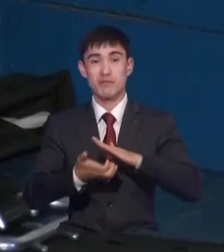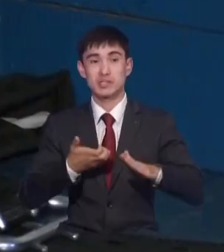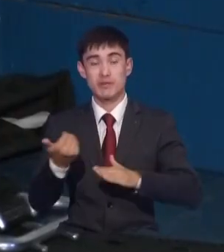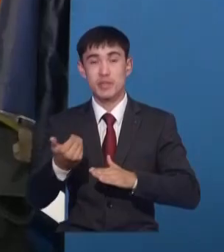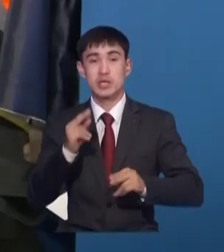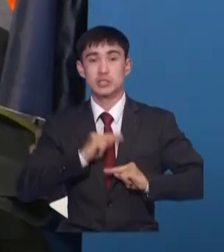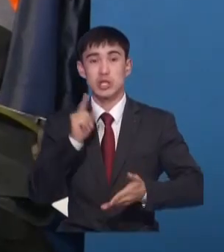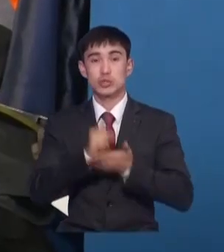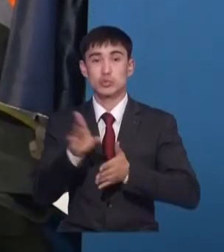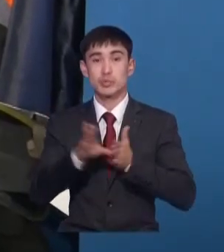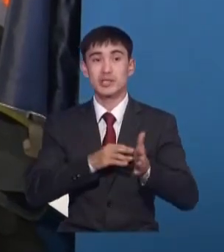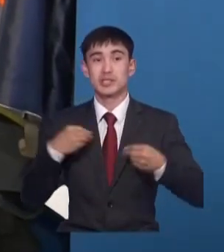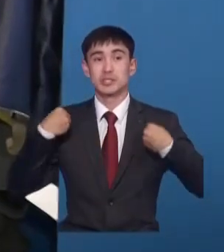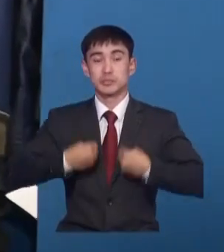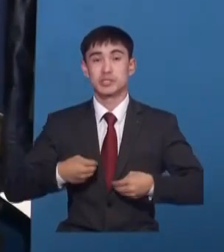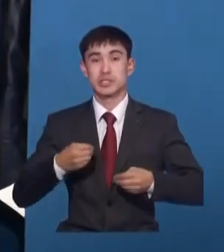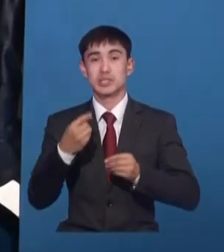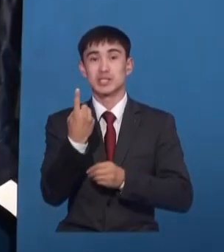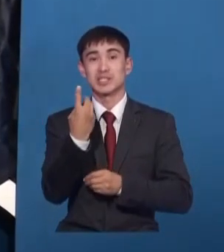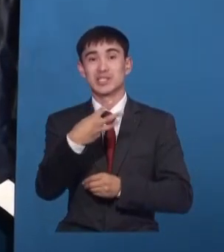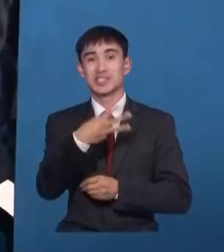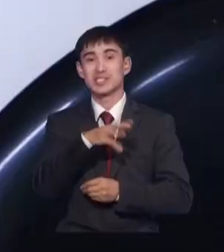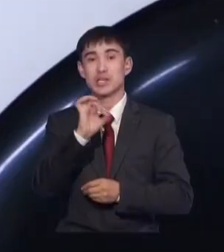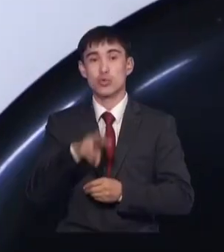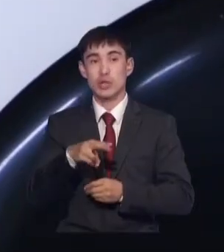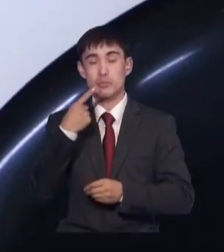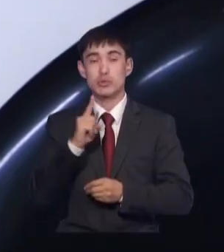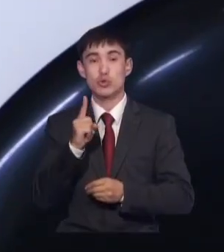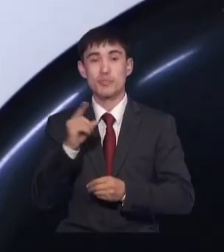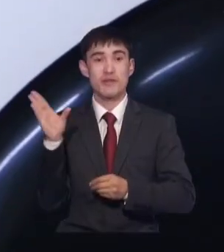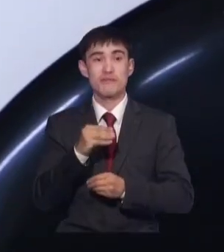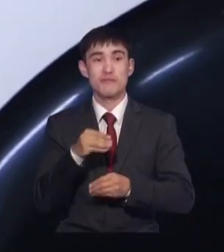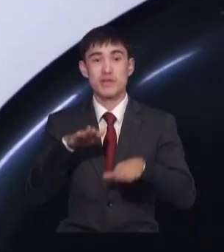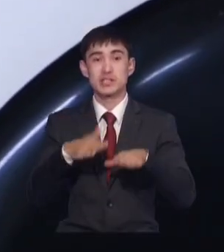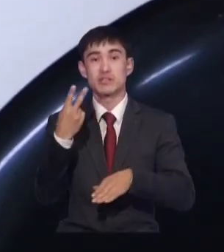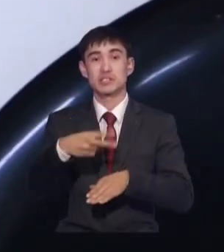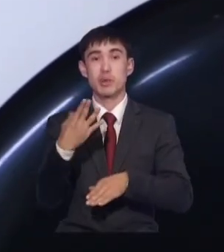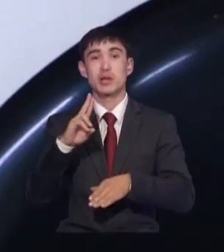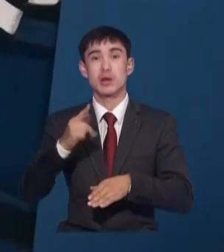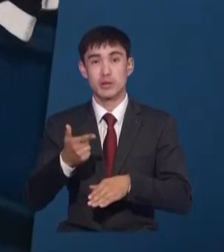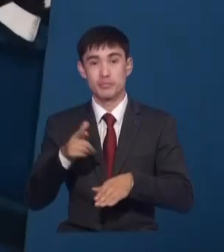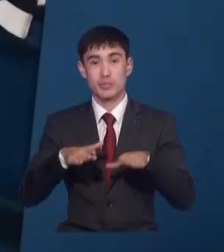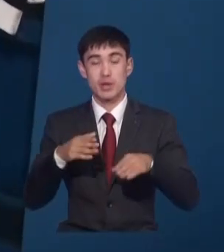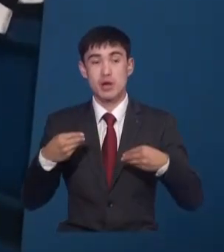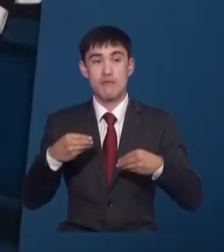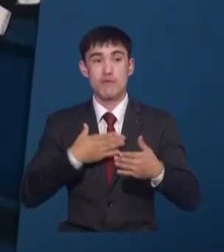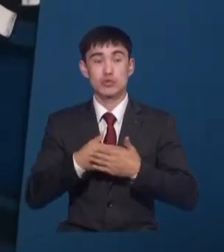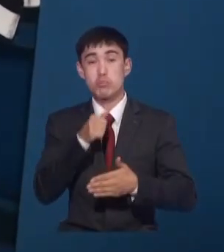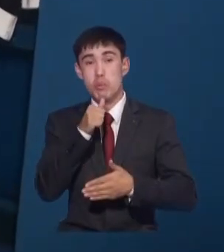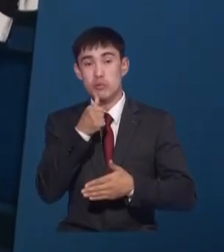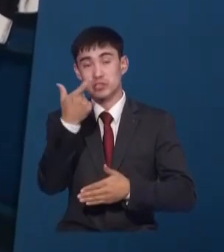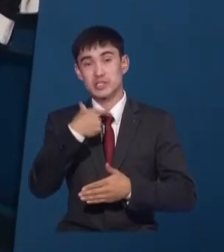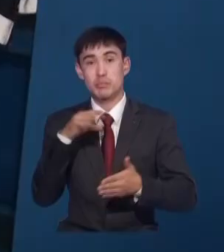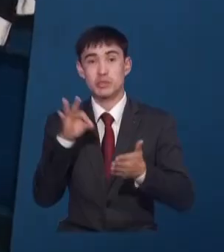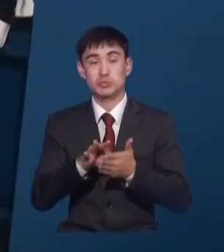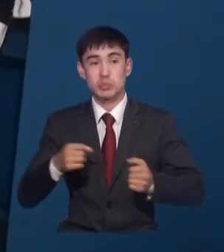сотрудники должны успеть надеть спецодежду всего за 30 секунд. Отметим, что весит она 25 килограммов. Волонтеры же, попробовавшие себя в